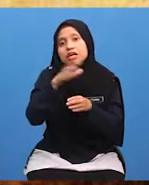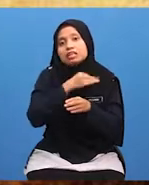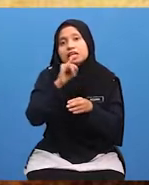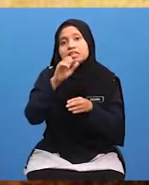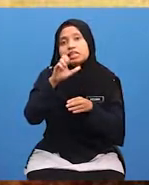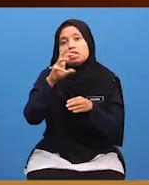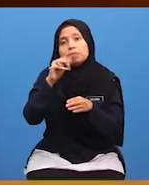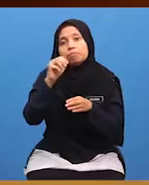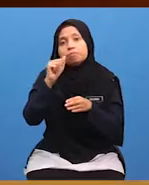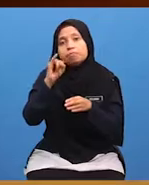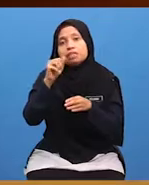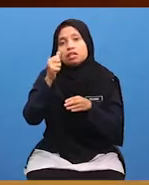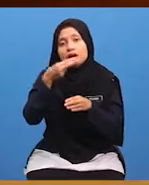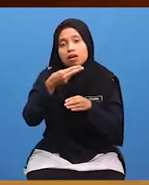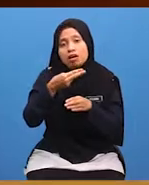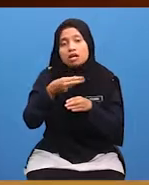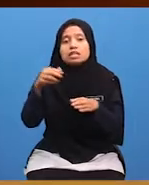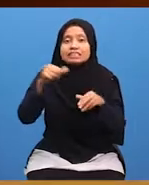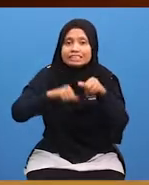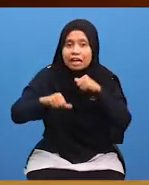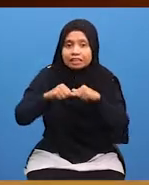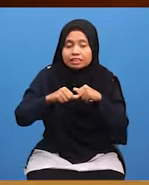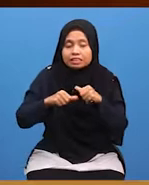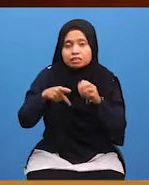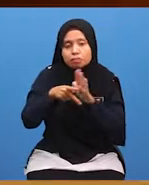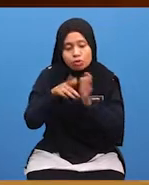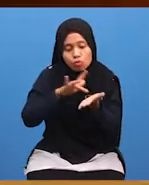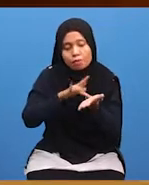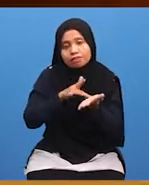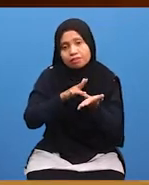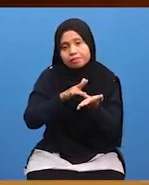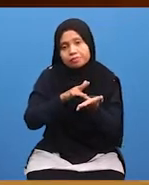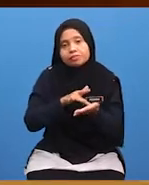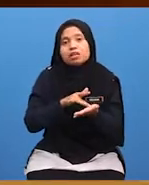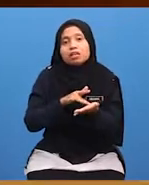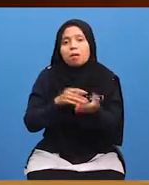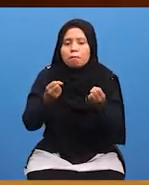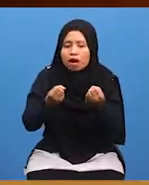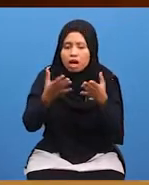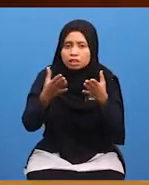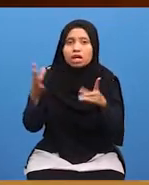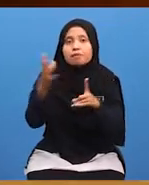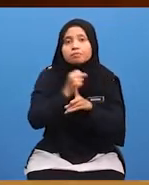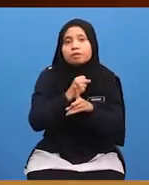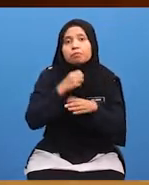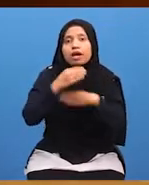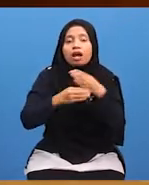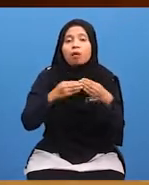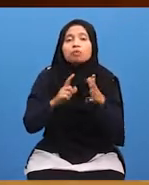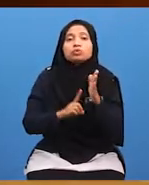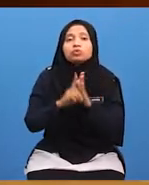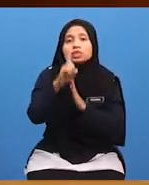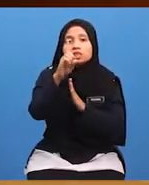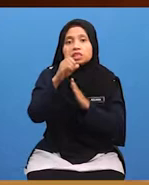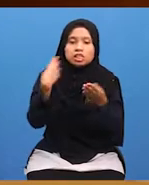Basrah. Pengajian sains dan perubatan pada zaman Bani Umayyah banyak mencapai kemajuan tinggi